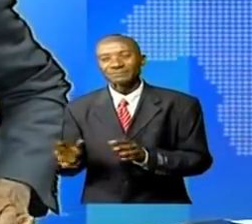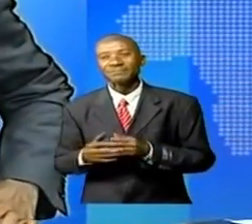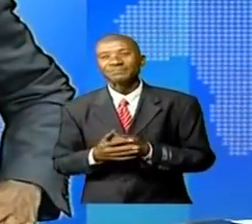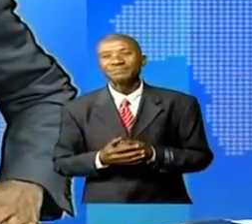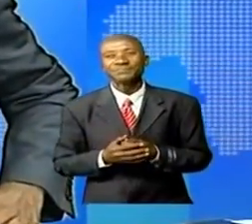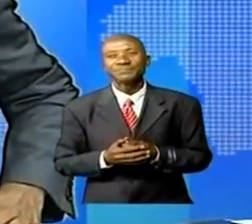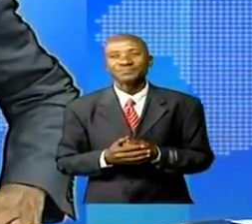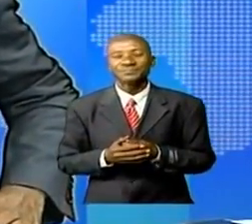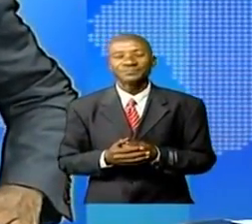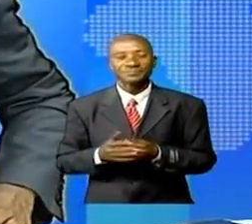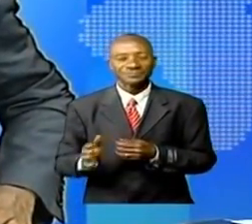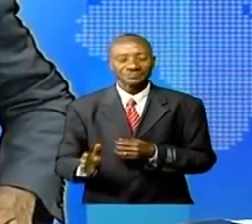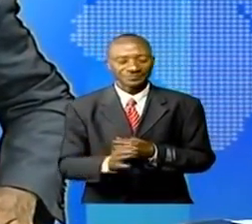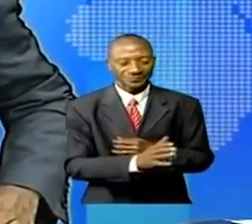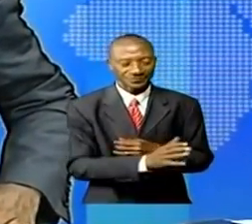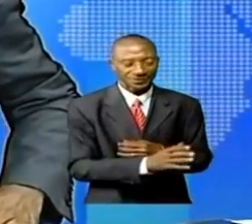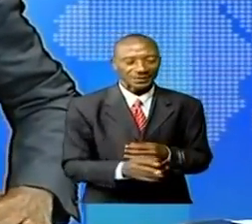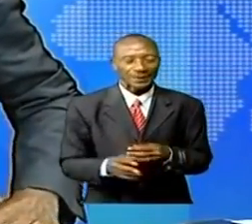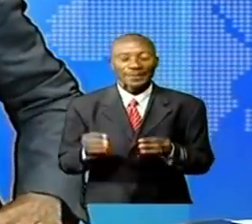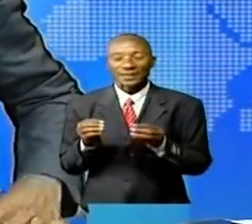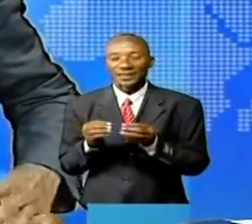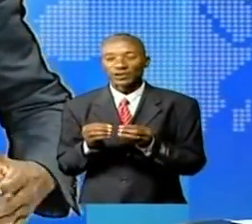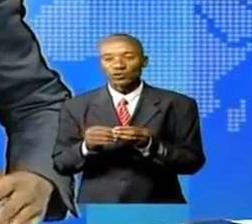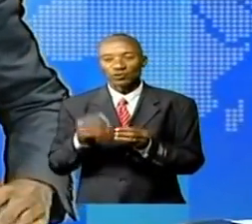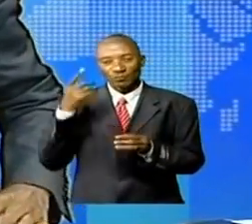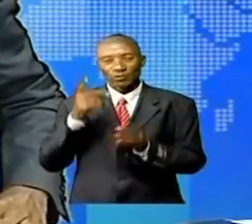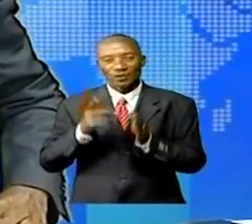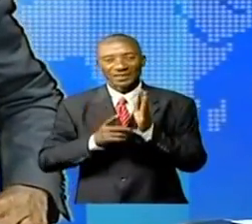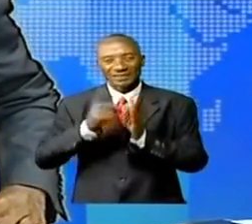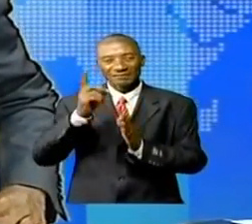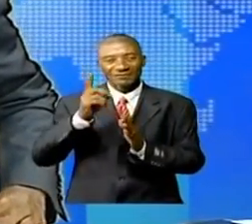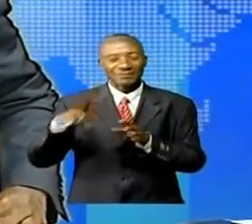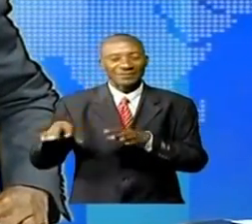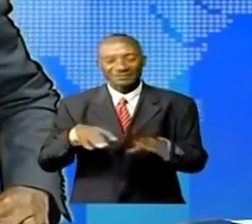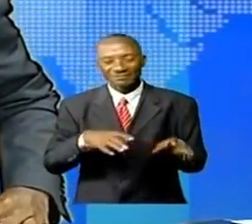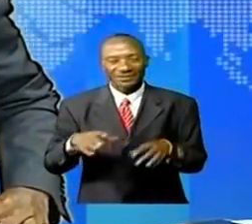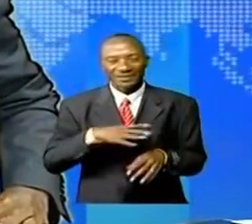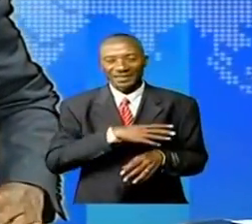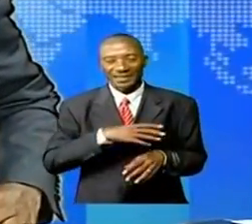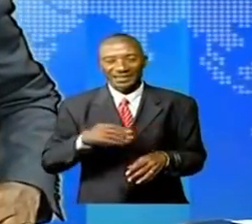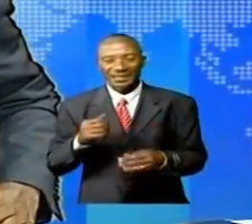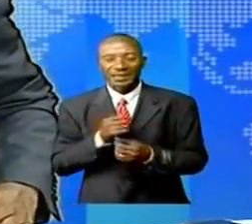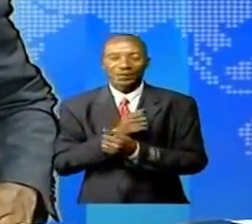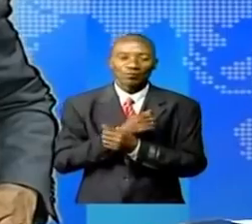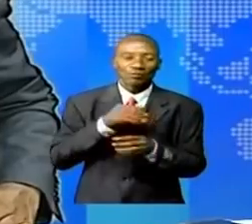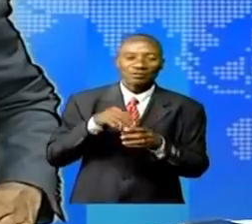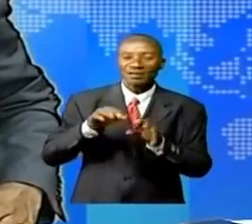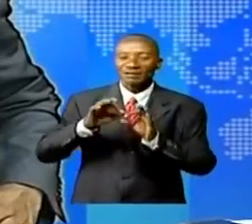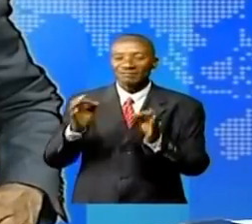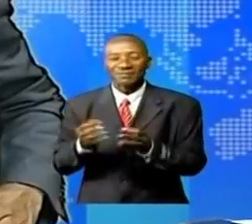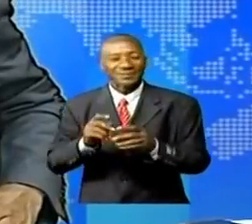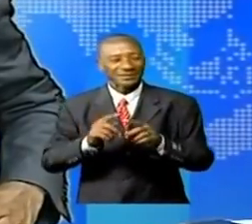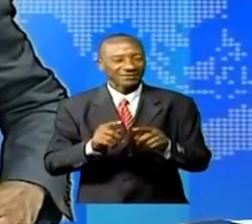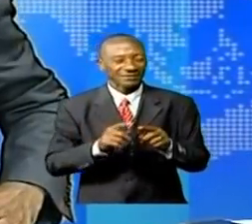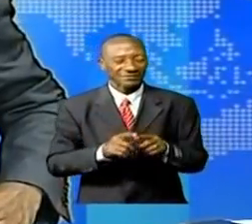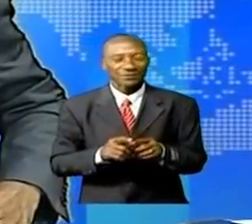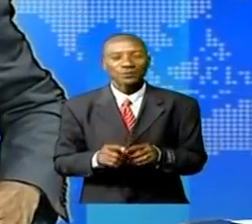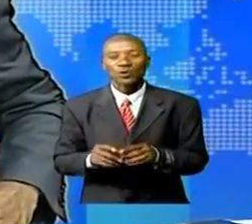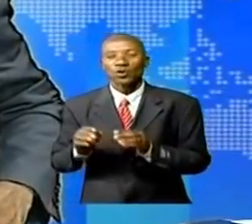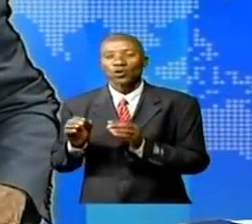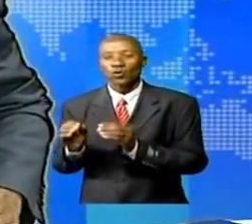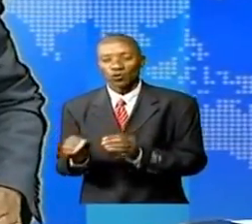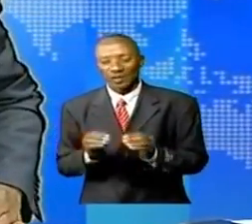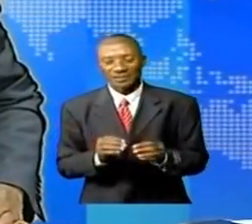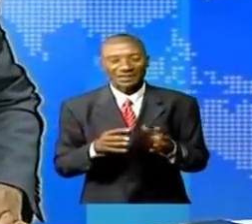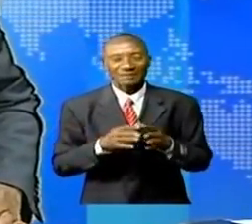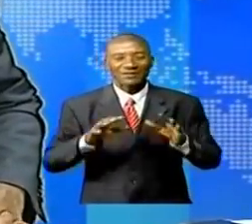Symposium sur le développement de la paix et de l'amour dans nos différentes familles, organisé par la communauté famille